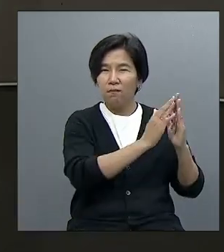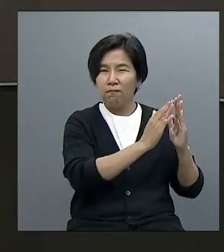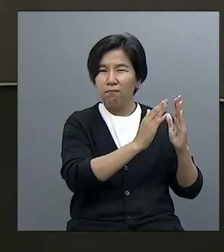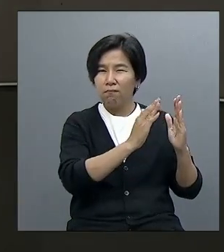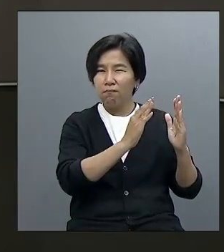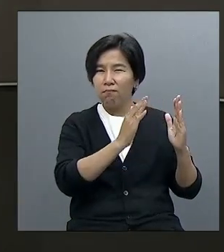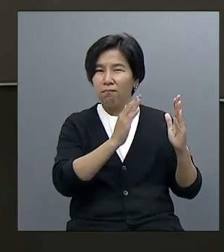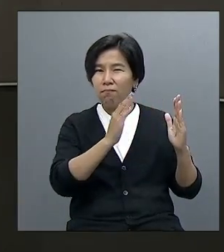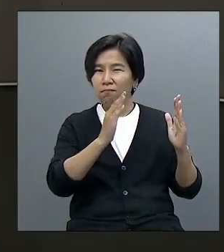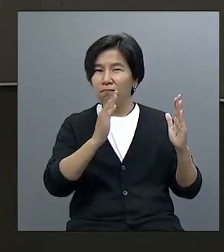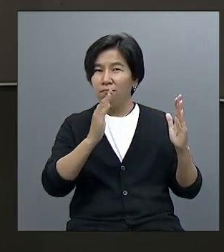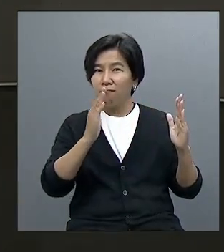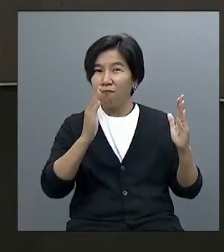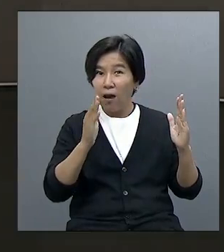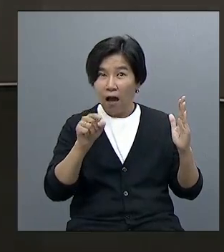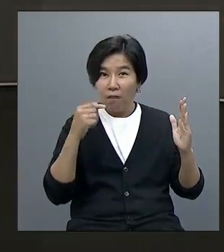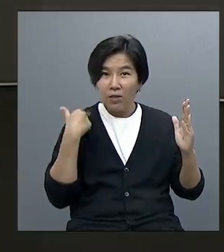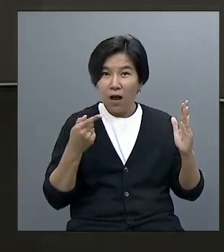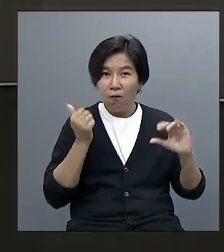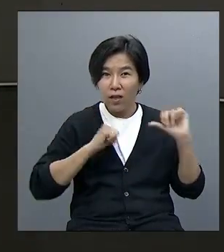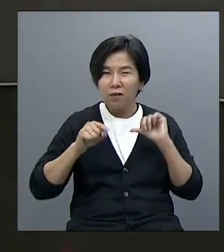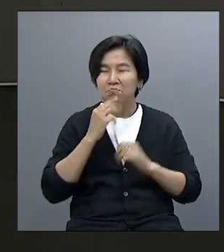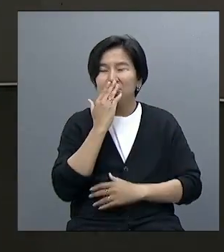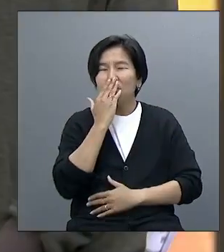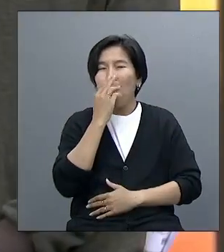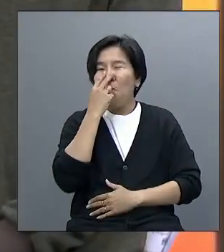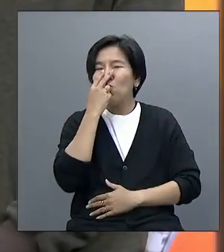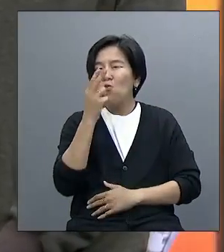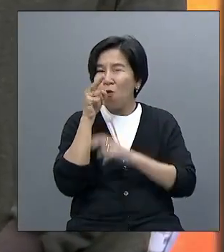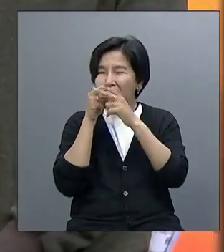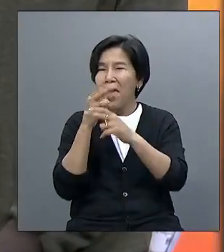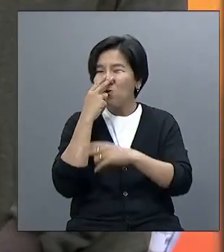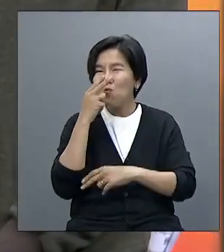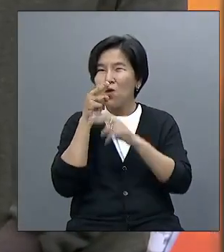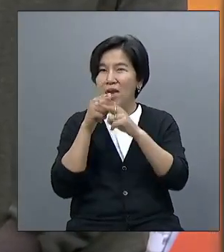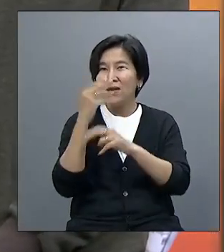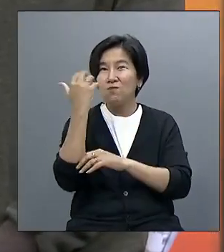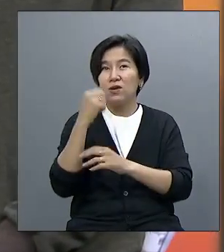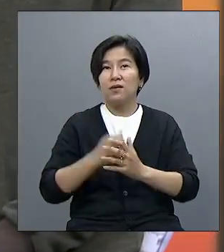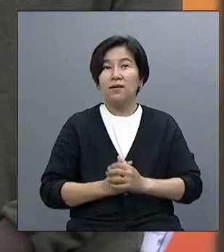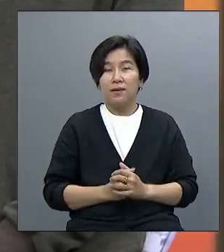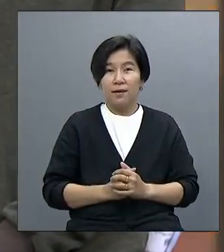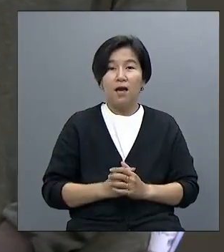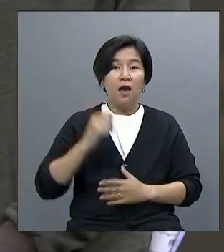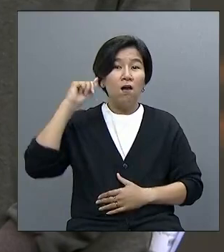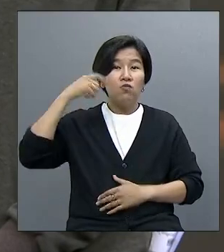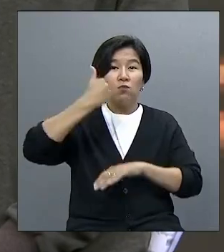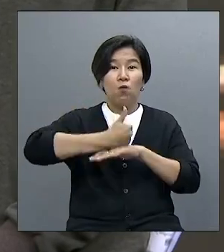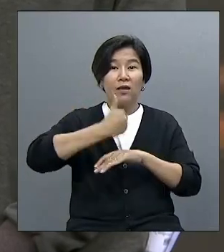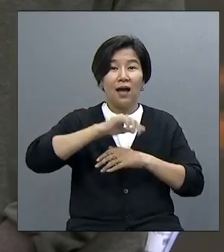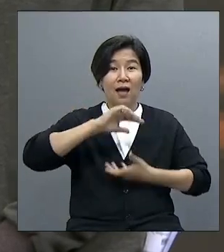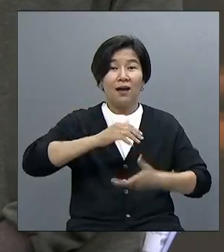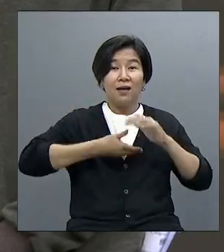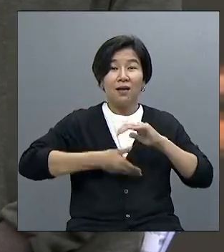กลางเรื่องไหมคะ ไม่บอก ตอนไหนติดตาม พลาดไม่ได้แล้วคุณเชอปรางที่รับบทมาลำจวนโอ้โห